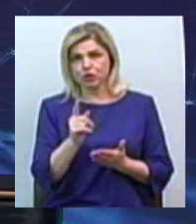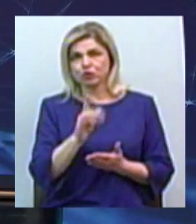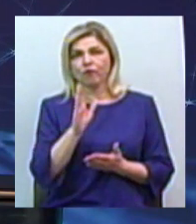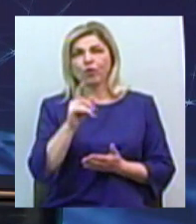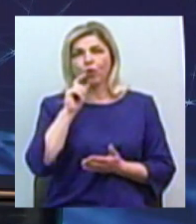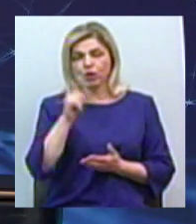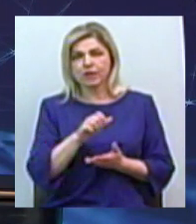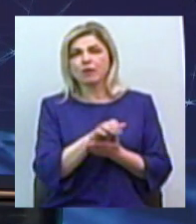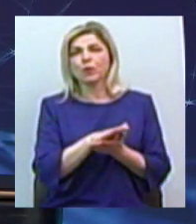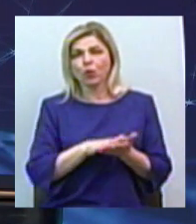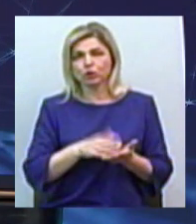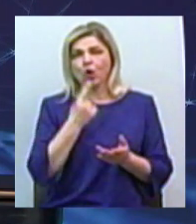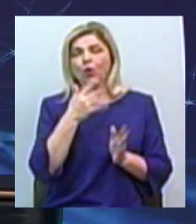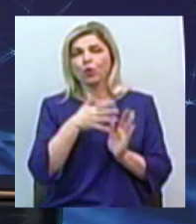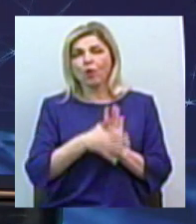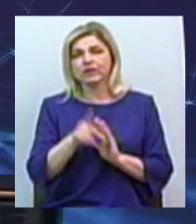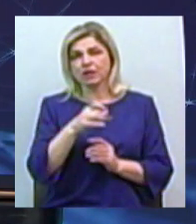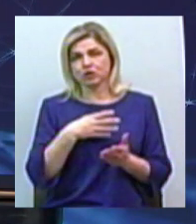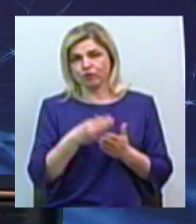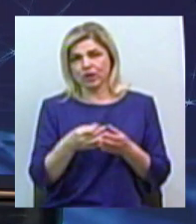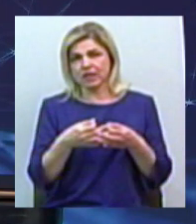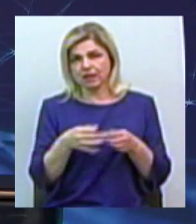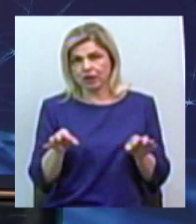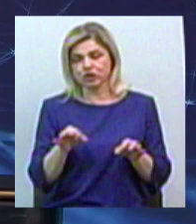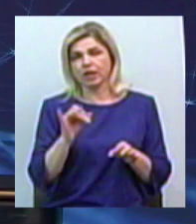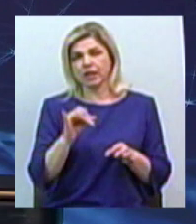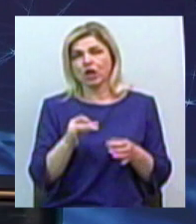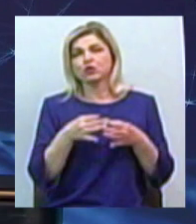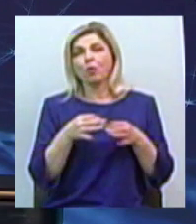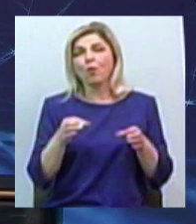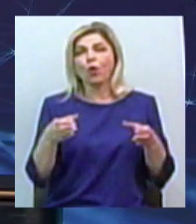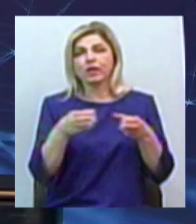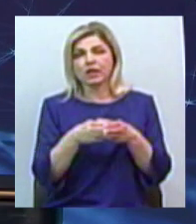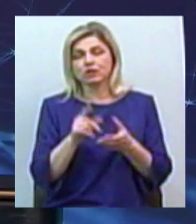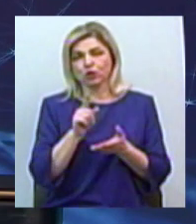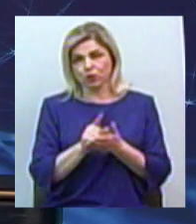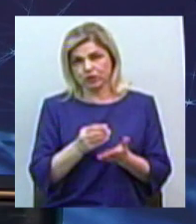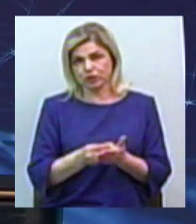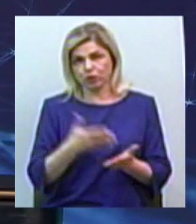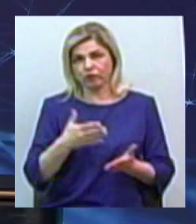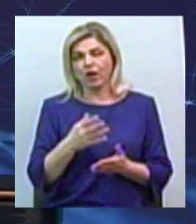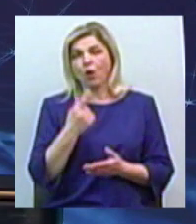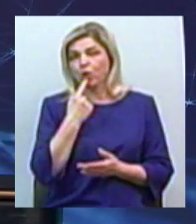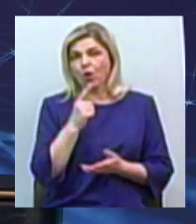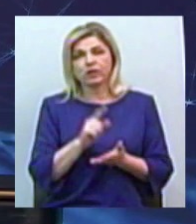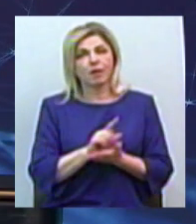продовжують проливати кров за свою незалежність, за соборність. І ми маємо це цінувати. Ця кров, вона не має бути